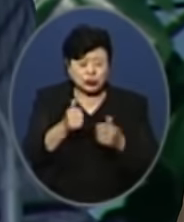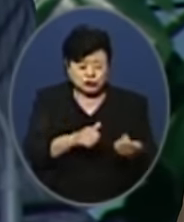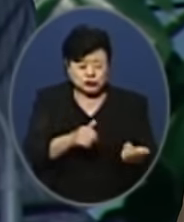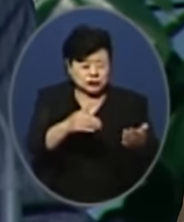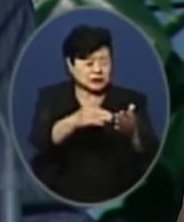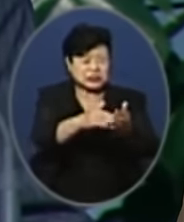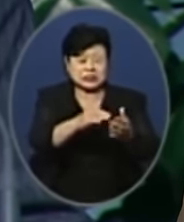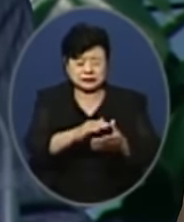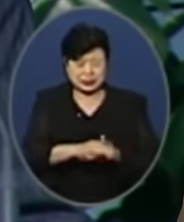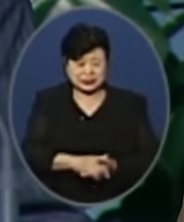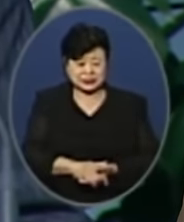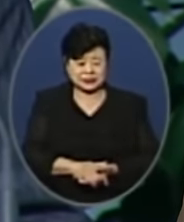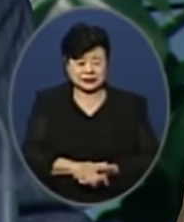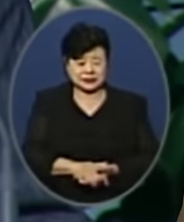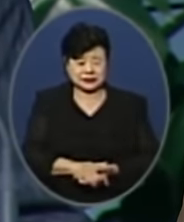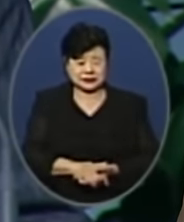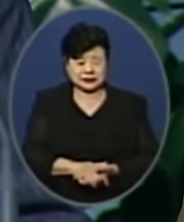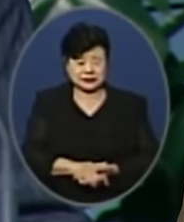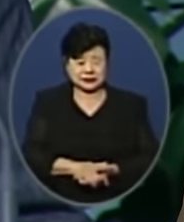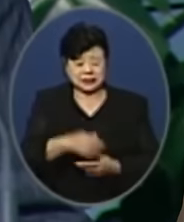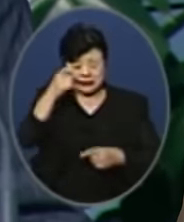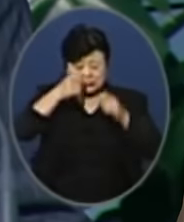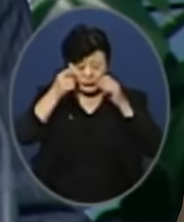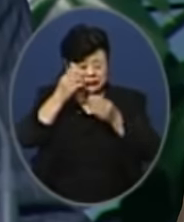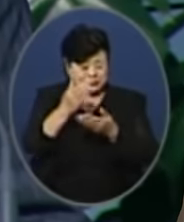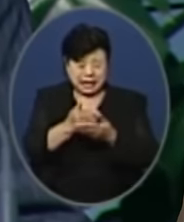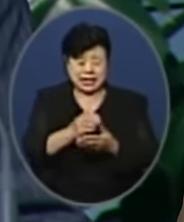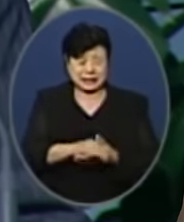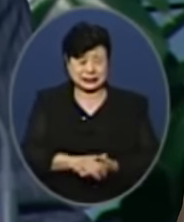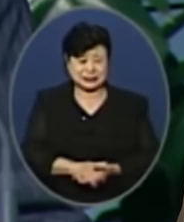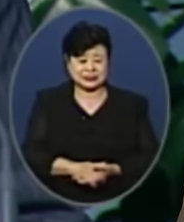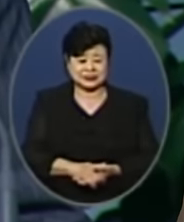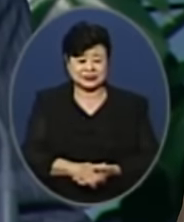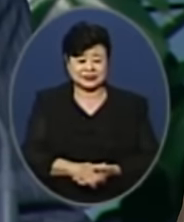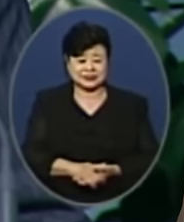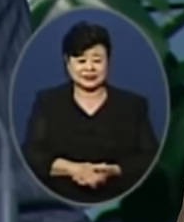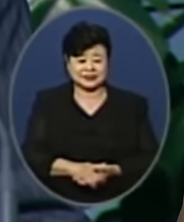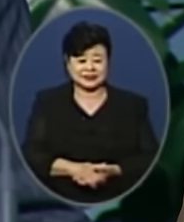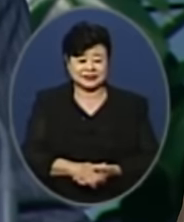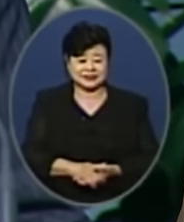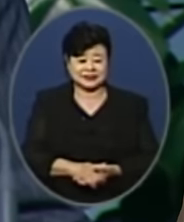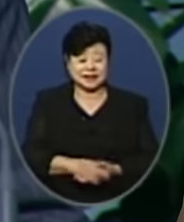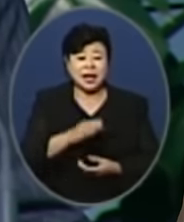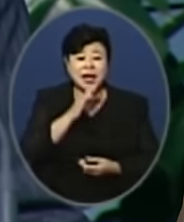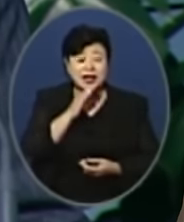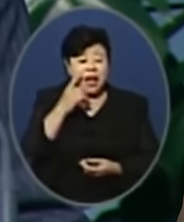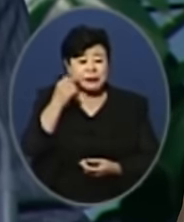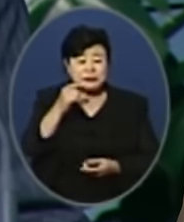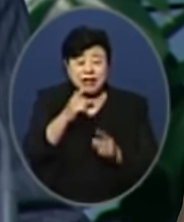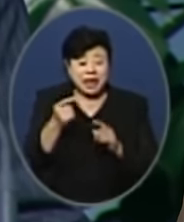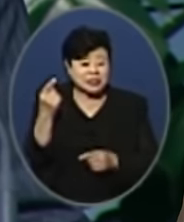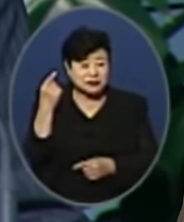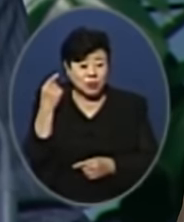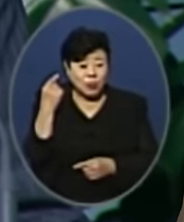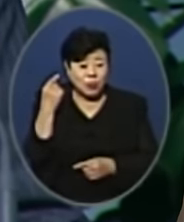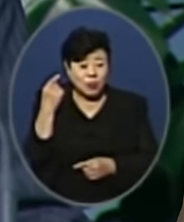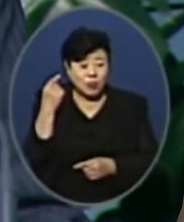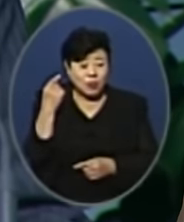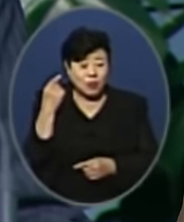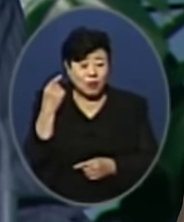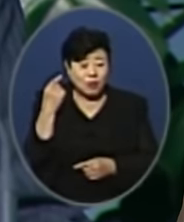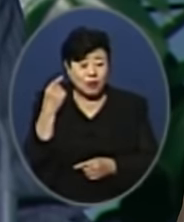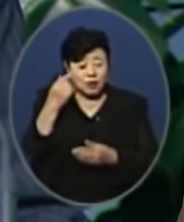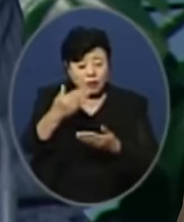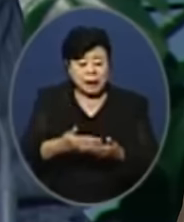죽는 것이다. 그러므로 너무 슬퍼하게 생각하지 마라. 그때 내가 아버님 생각하는 말을